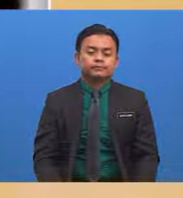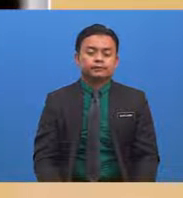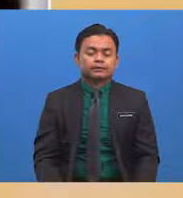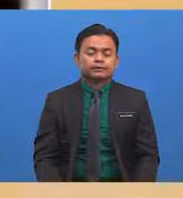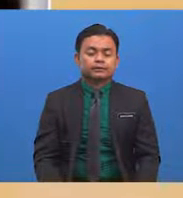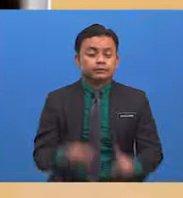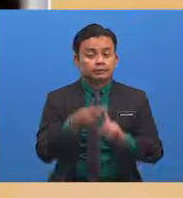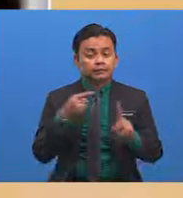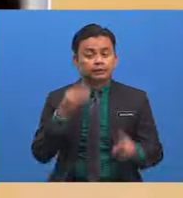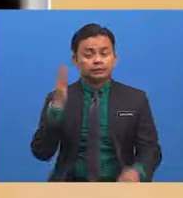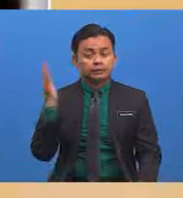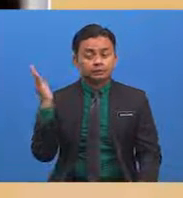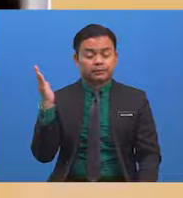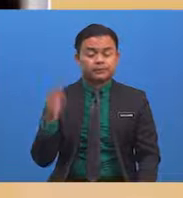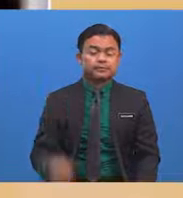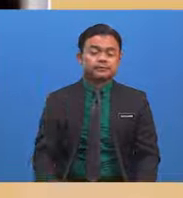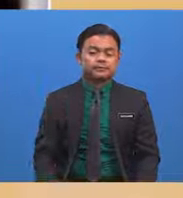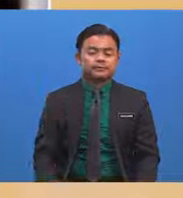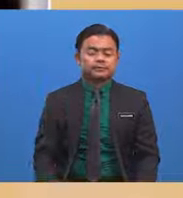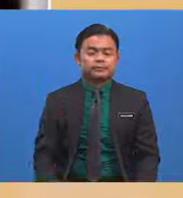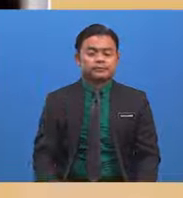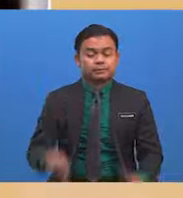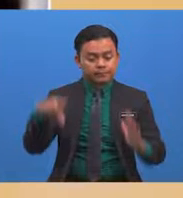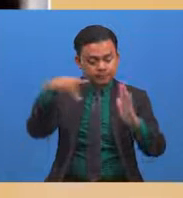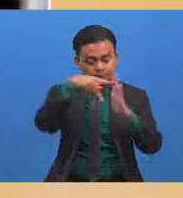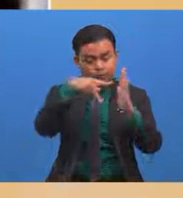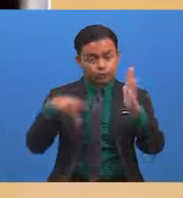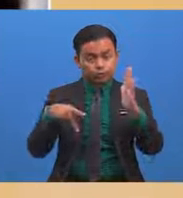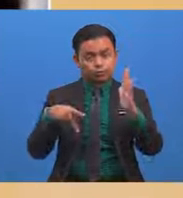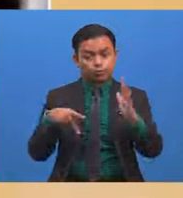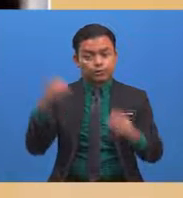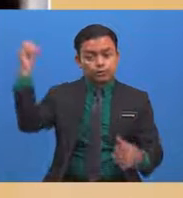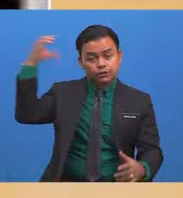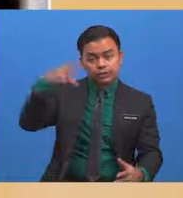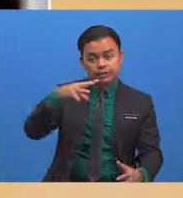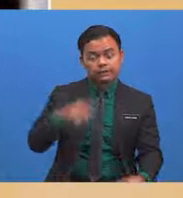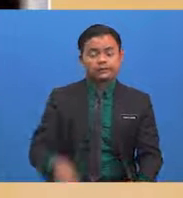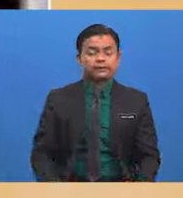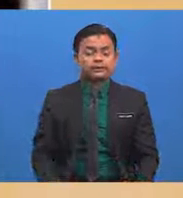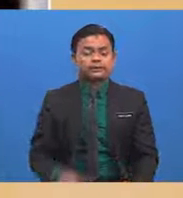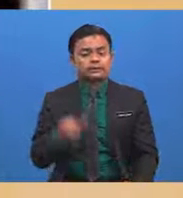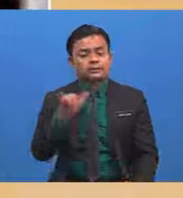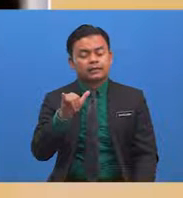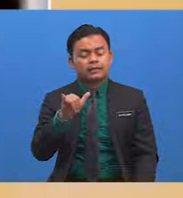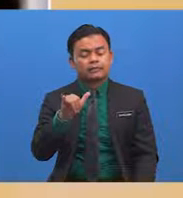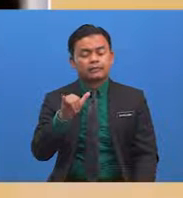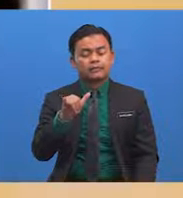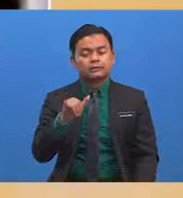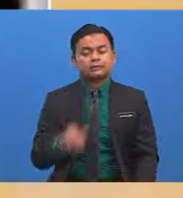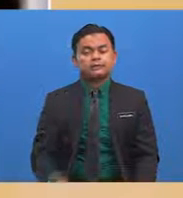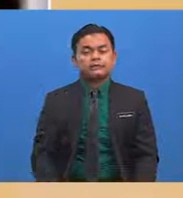yang dikenali sebagai pantulan cahaya ini ibarat seperti bola